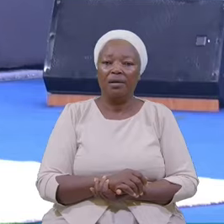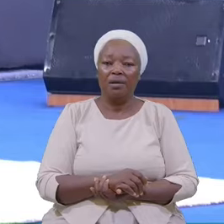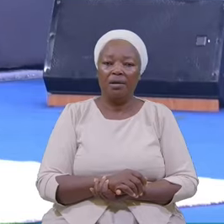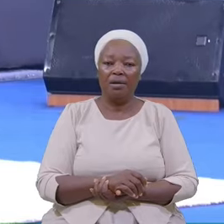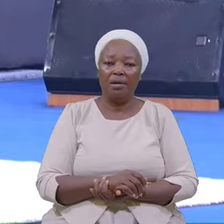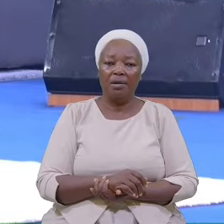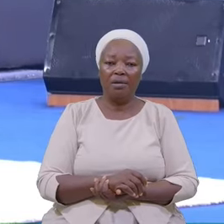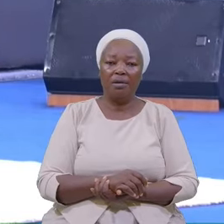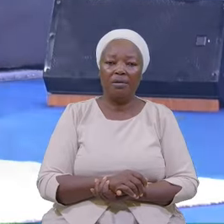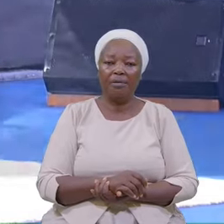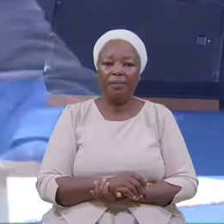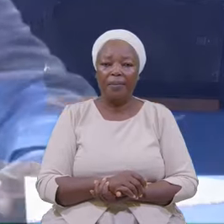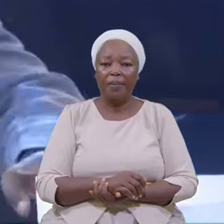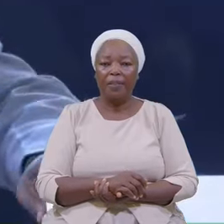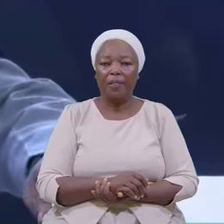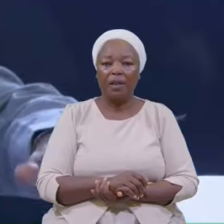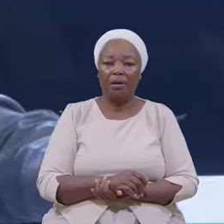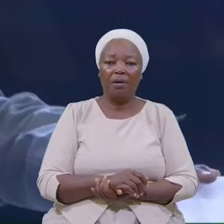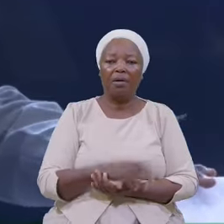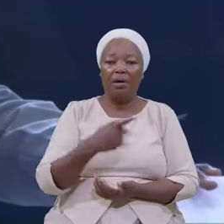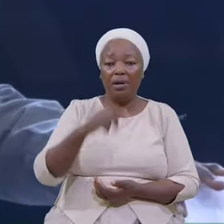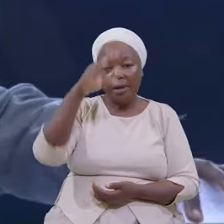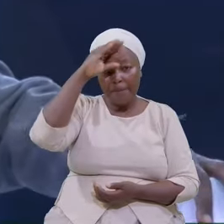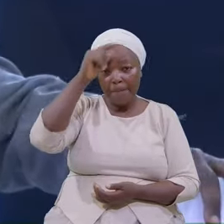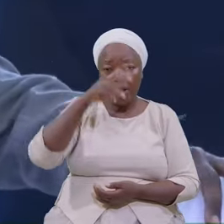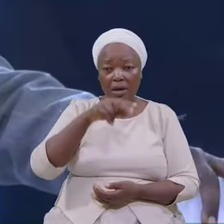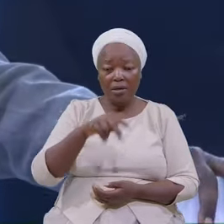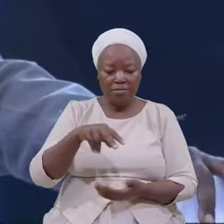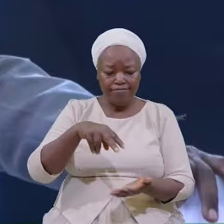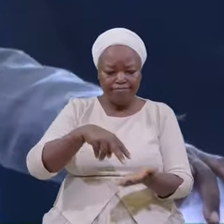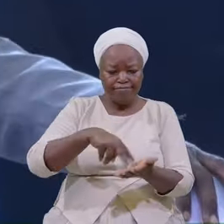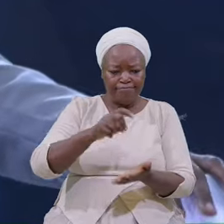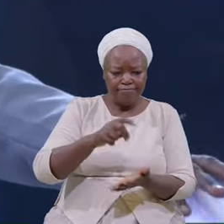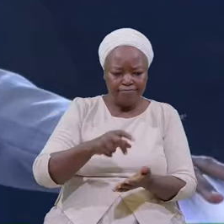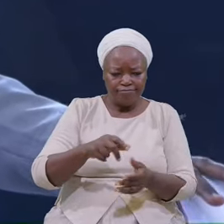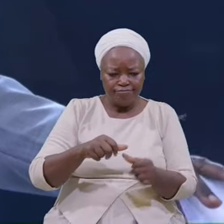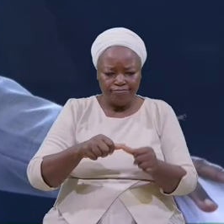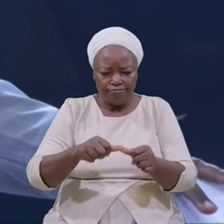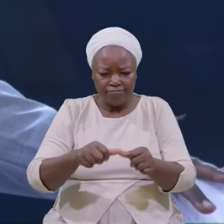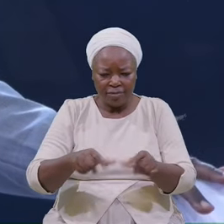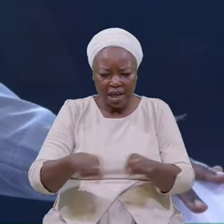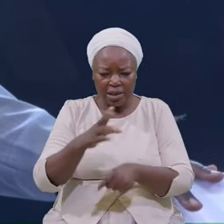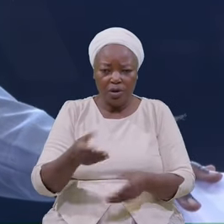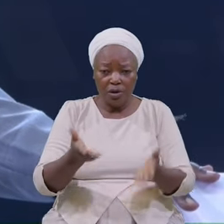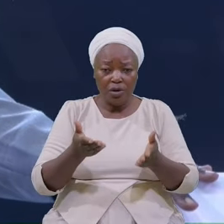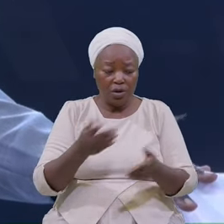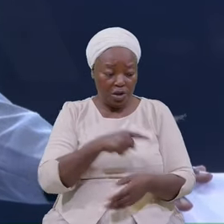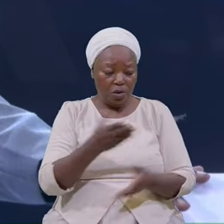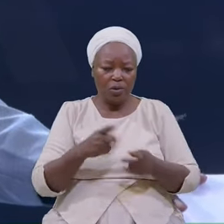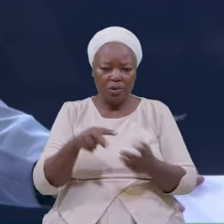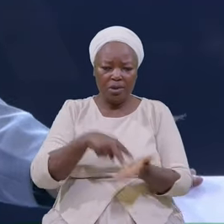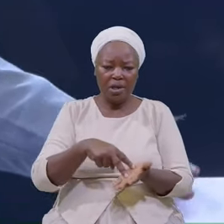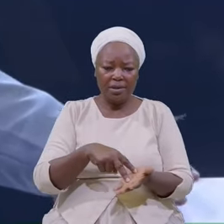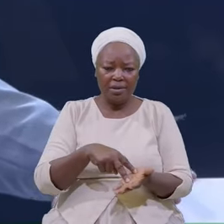est possible à celui qui croit. The man leaned forward as if he was going to stand up. L'homme là, alors, il s'est